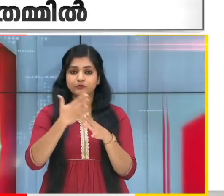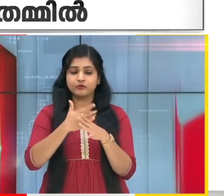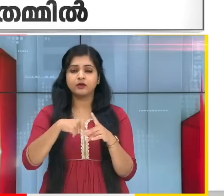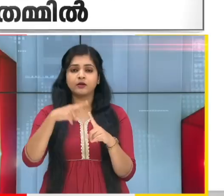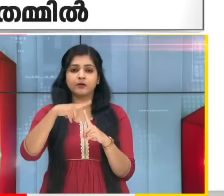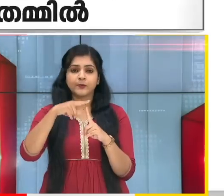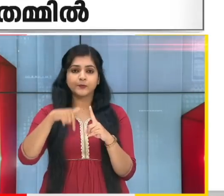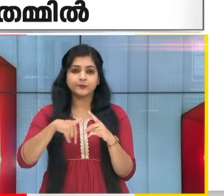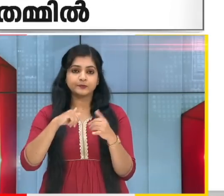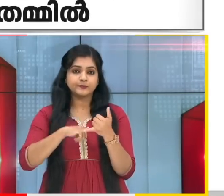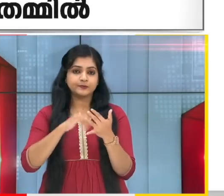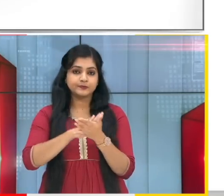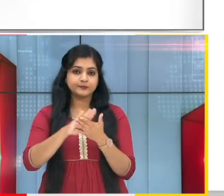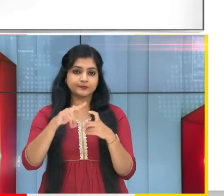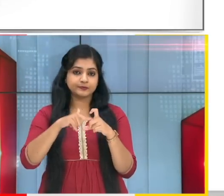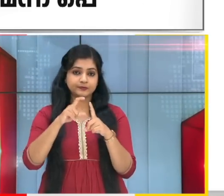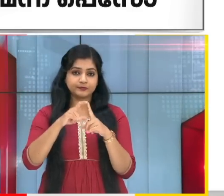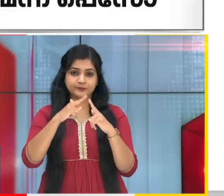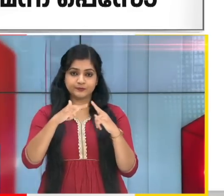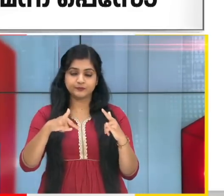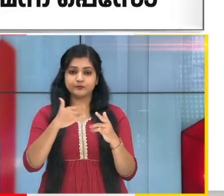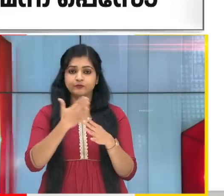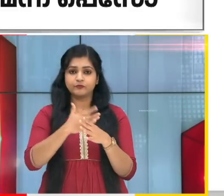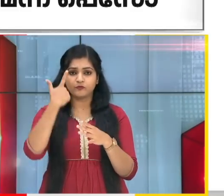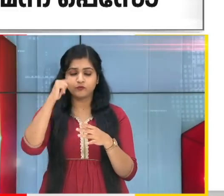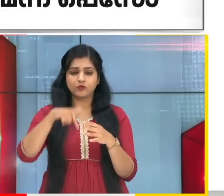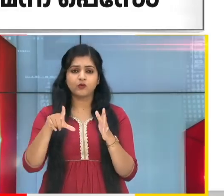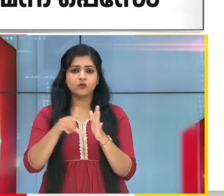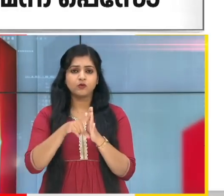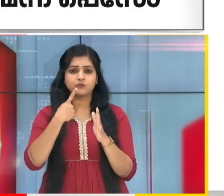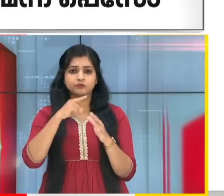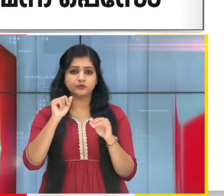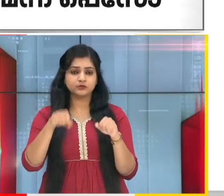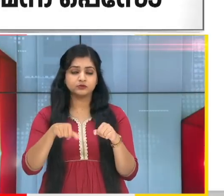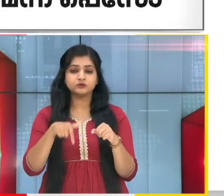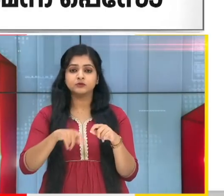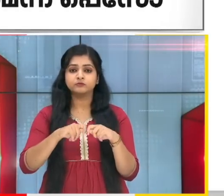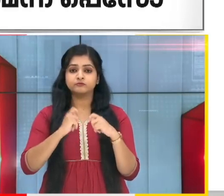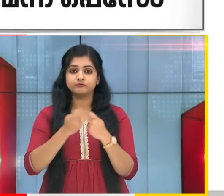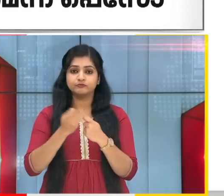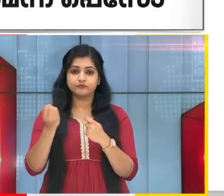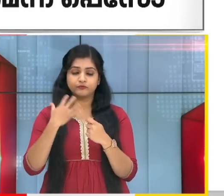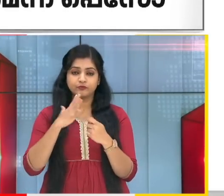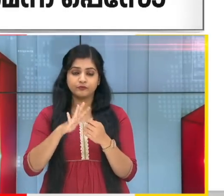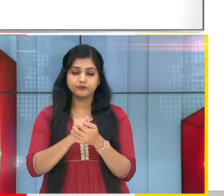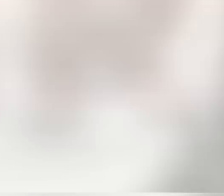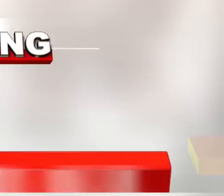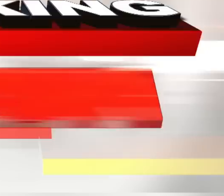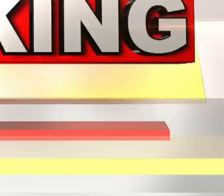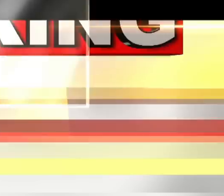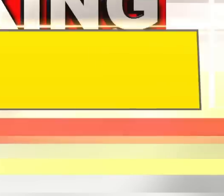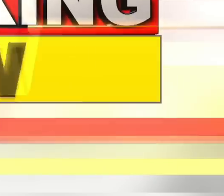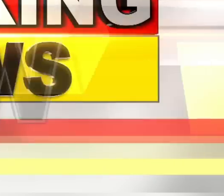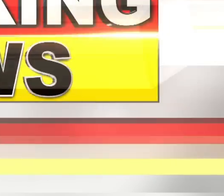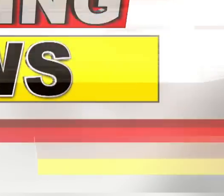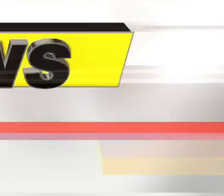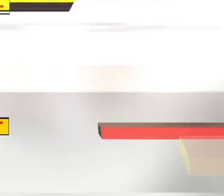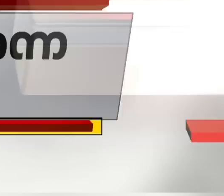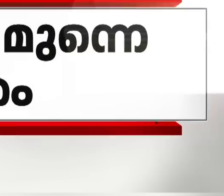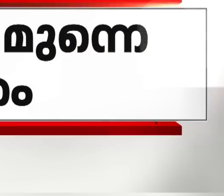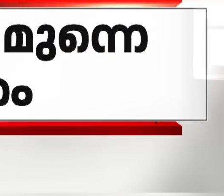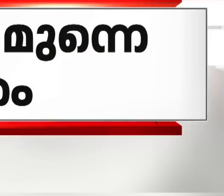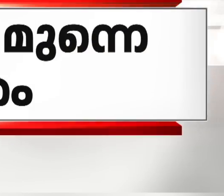ഇത് പ്രവർത്തിപ്പിക്കാനുള്ള അനുമതി നിയമപ്രകാരമുണ്ട് എന്നാണ് ദേവസ്വങ്ങൾ പറയുന്നത്. ഇവിടെ ഈ കുംഭം നിറയ്ക്കാൻ, അതായത് ഗുണ്ടിനെ കുംഭം